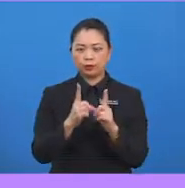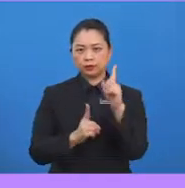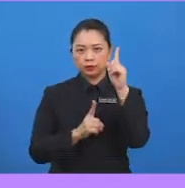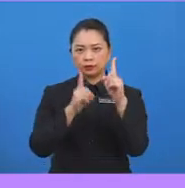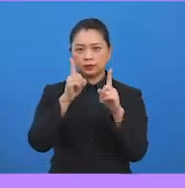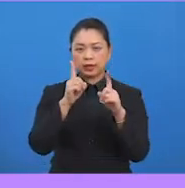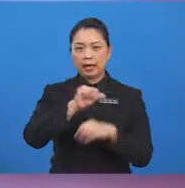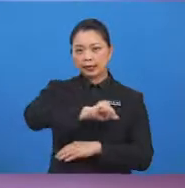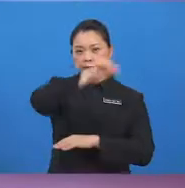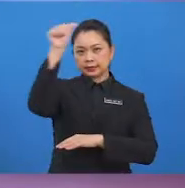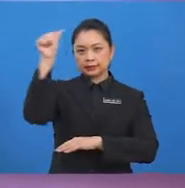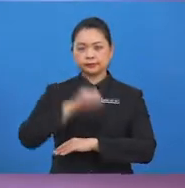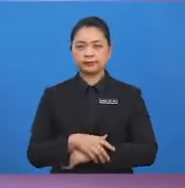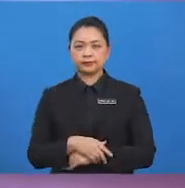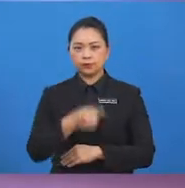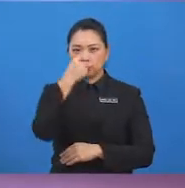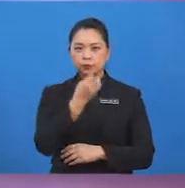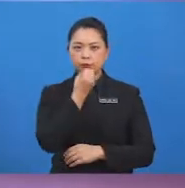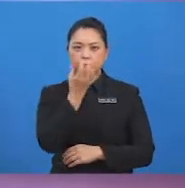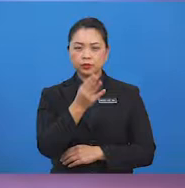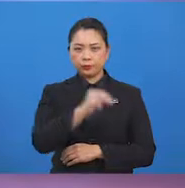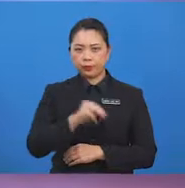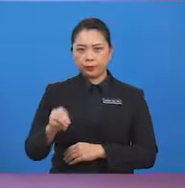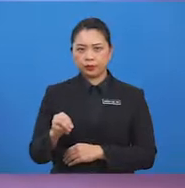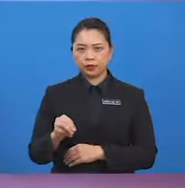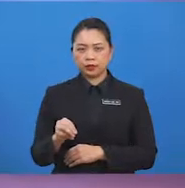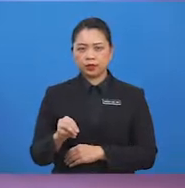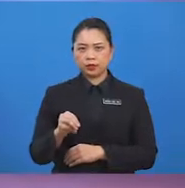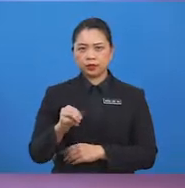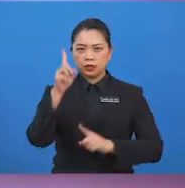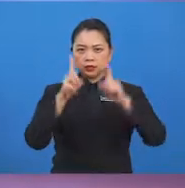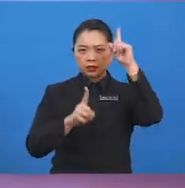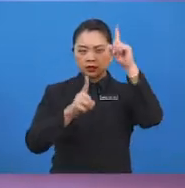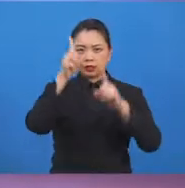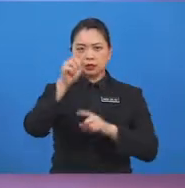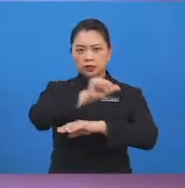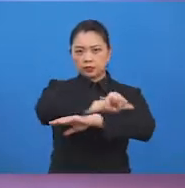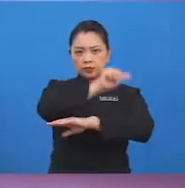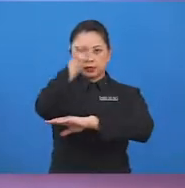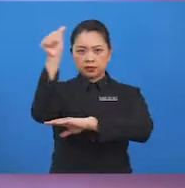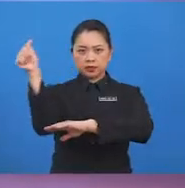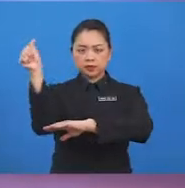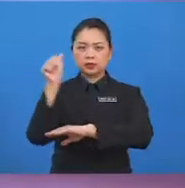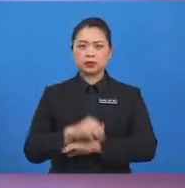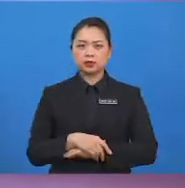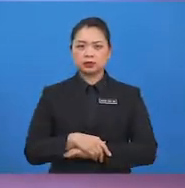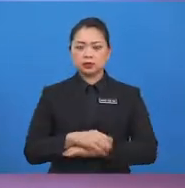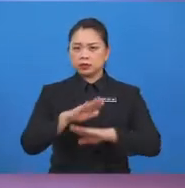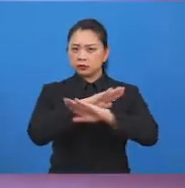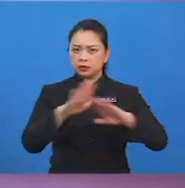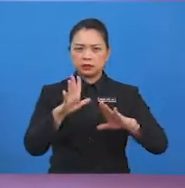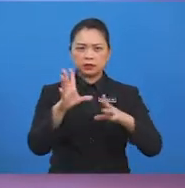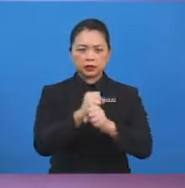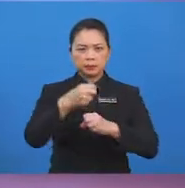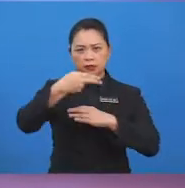lepas. Untuk makluman semua murid-murid, antena yang hendak dihantar ke angkasa lepas tidak